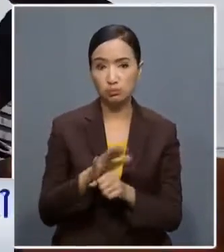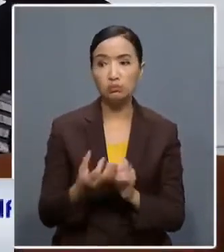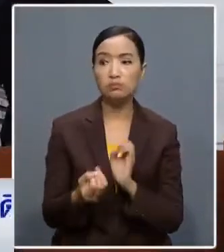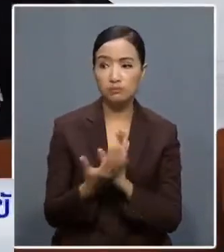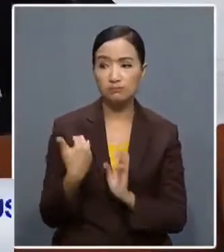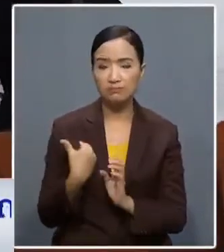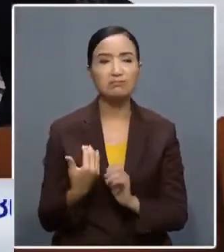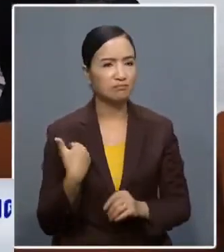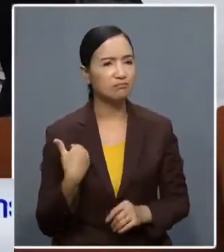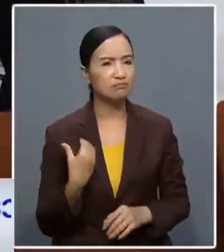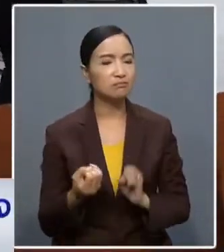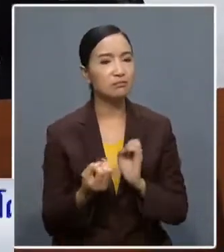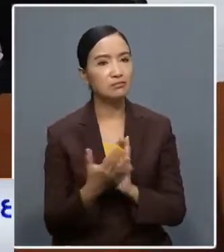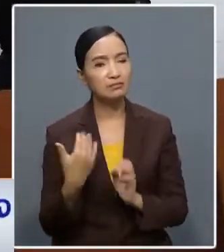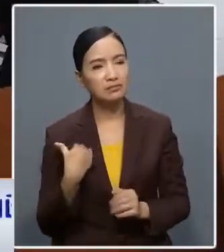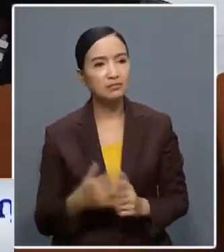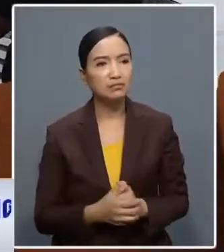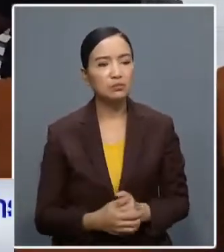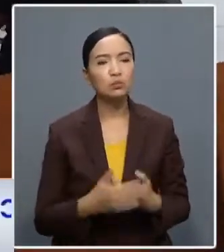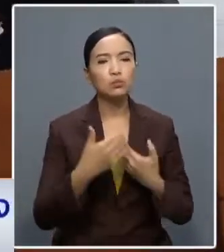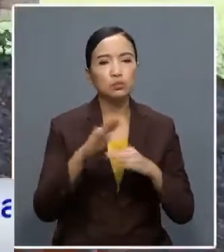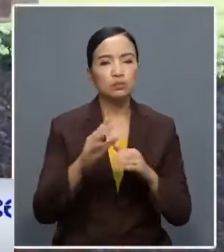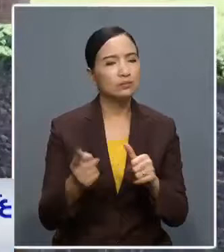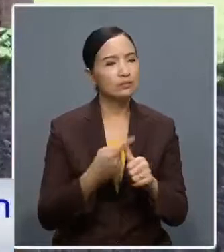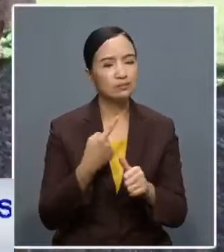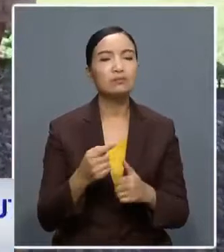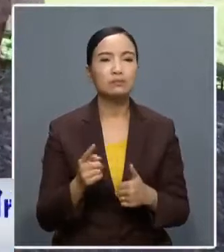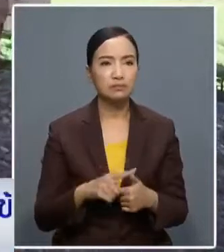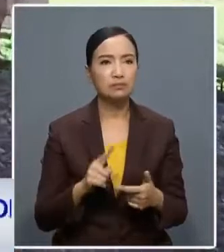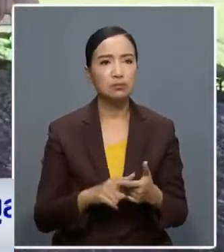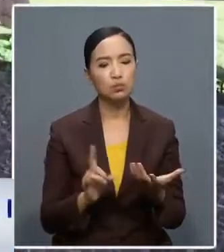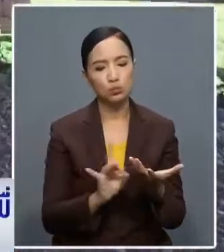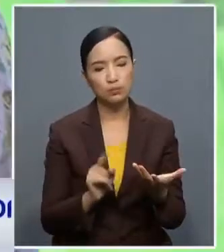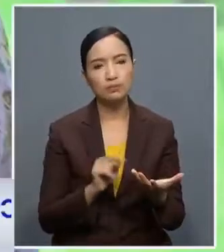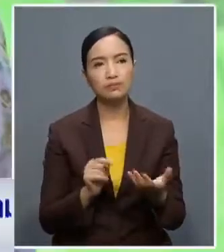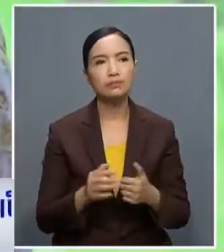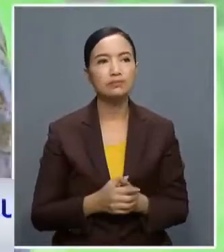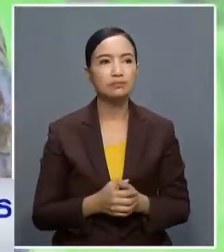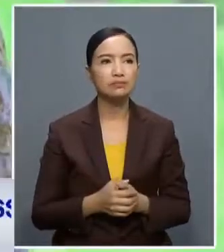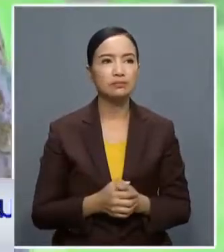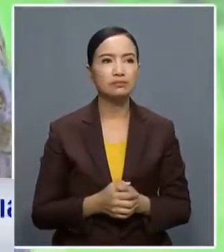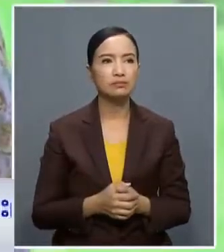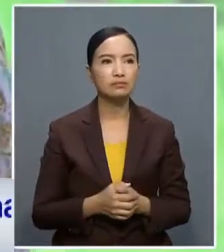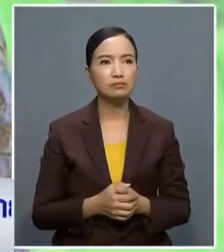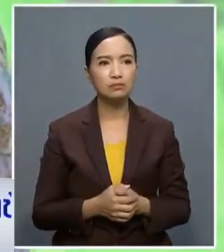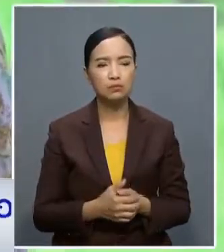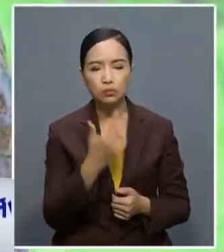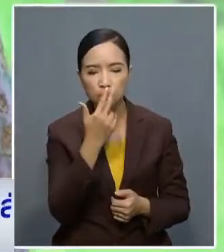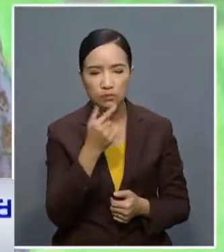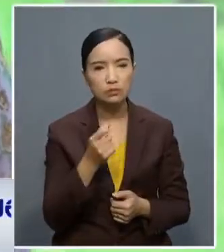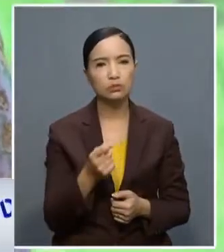ยังไง กระทบยังไงครับ ก็ในเรื่องของการขนส่งละอันดับแรกแล้วก็เรื่องคุณภาพก็ต้องพิถีพิถันกว่าเดิม